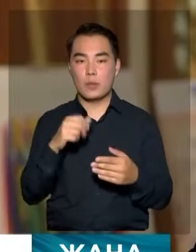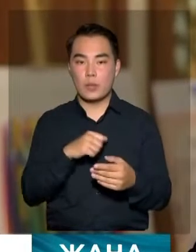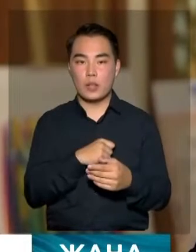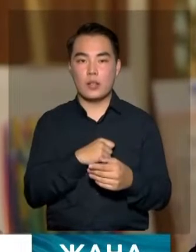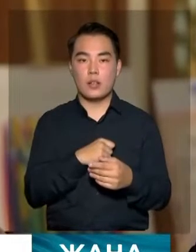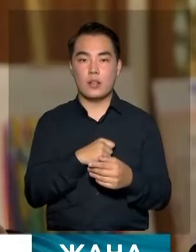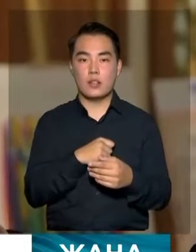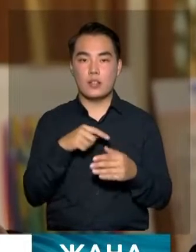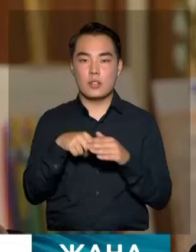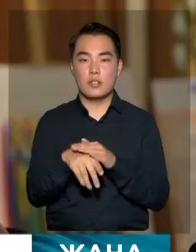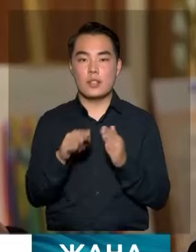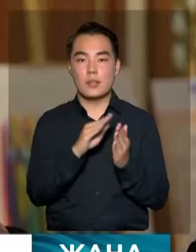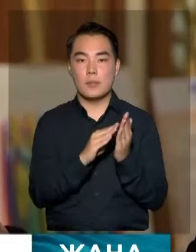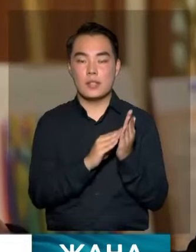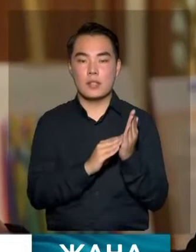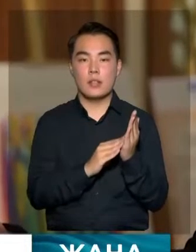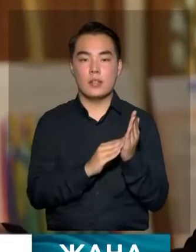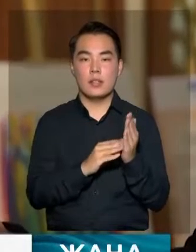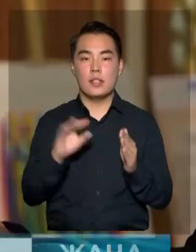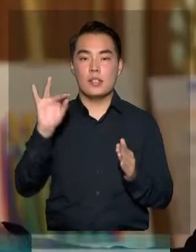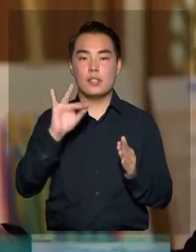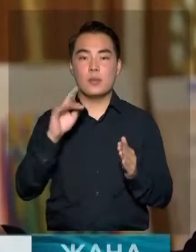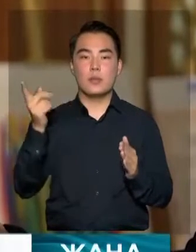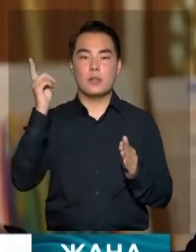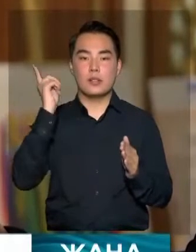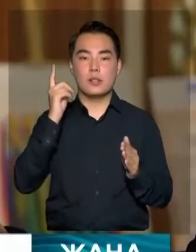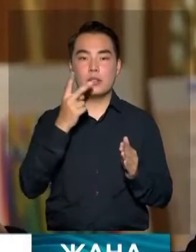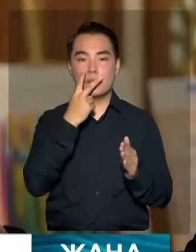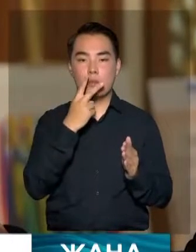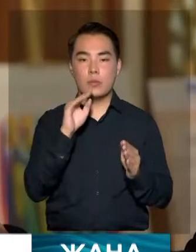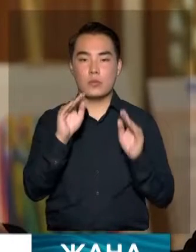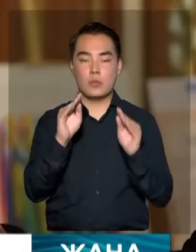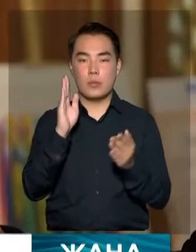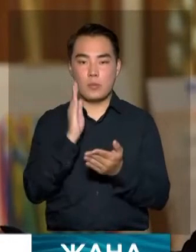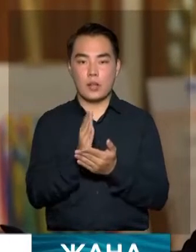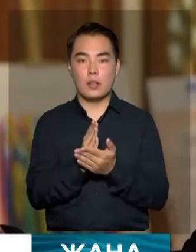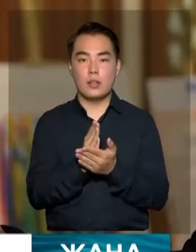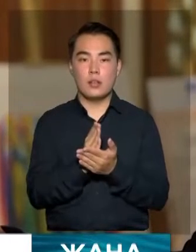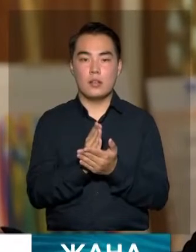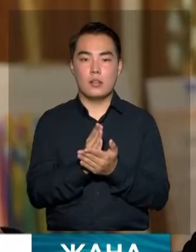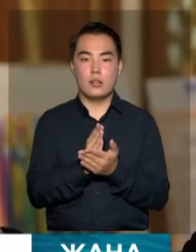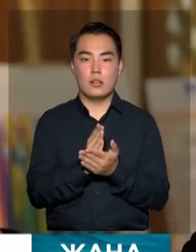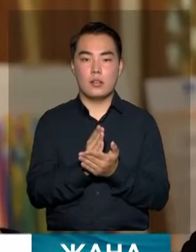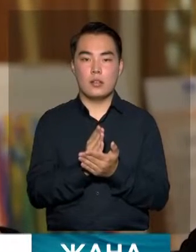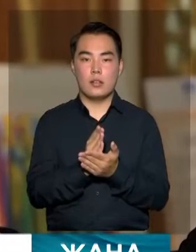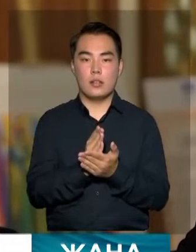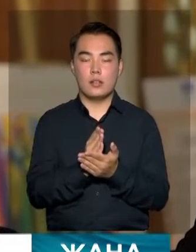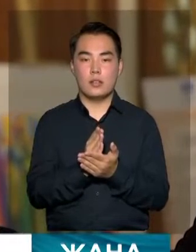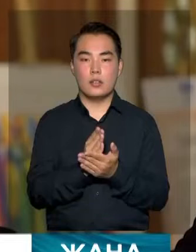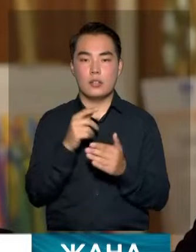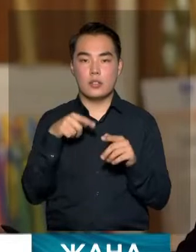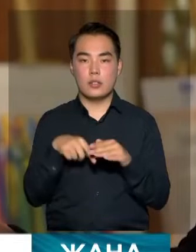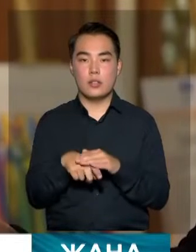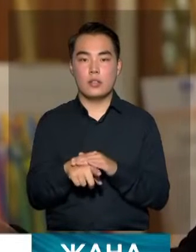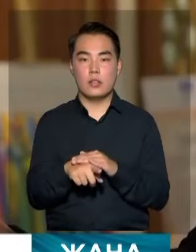осы тізімге енген барлық тарихи ескерткіштердің, олардың міндетті түрде осындай оларға арналған конференциялар